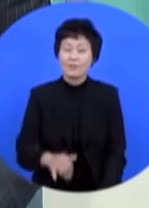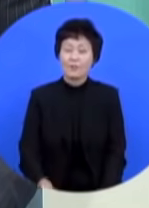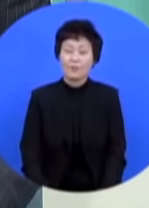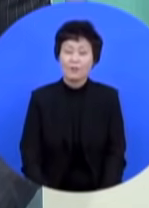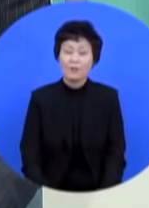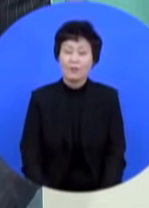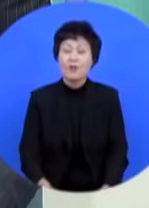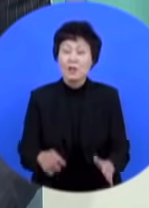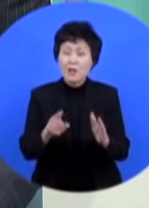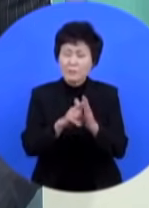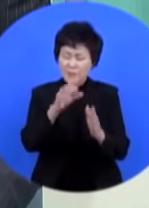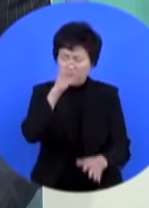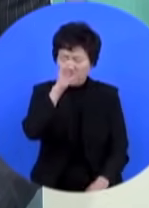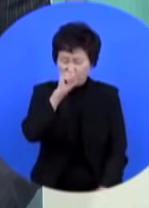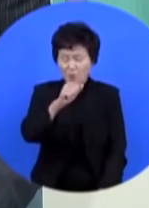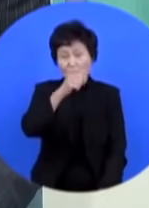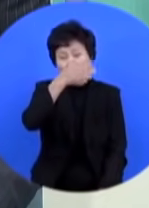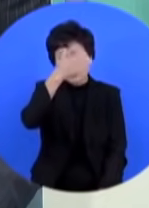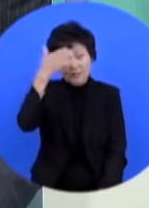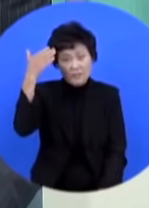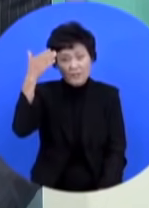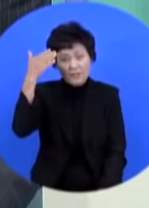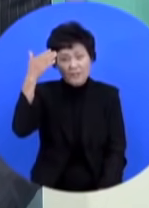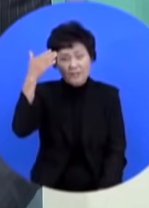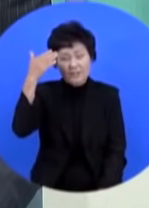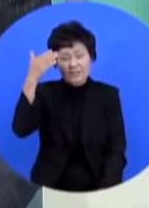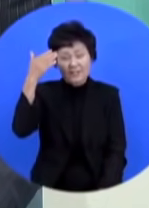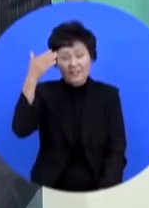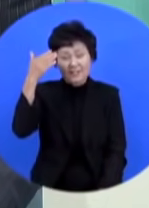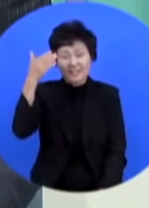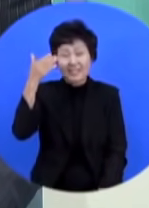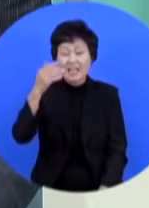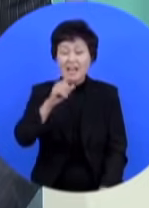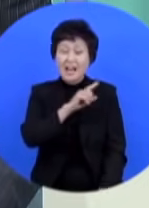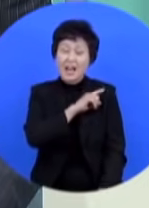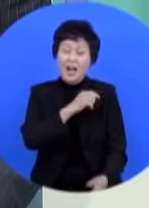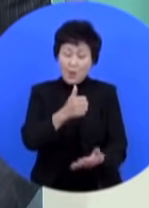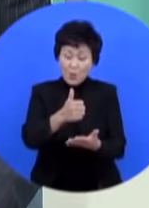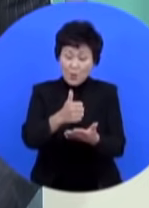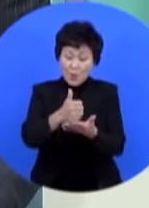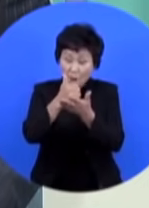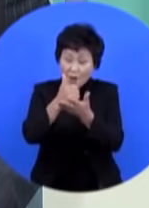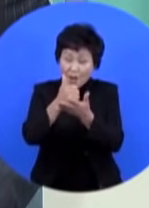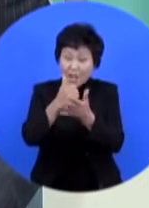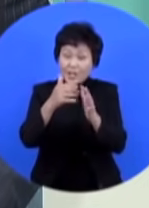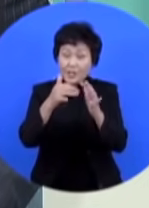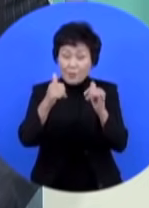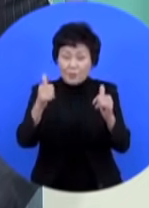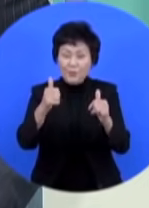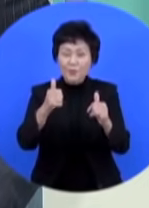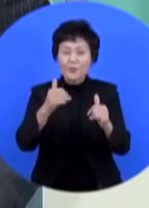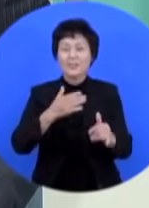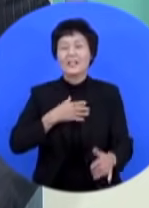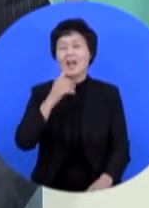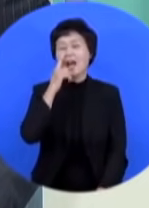그런데 이렇게 믿음 좋은 청년이 가장 존경했던 분이 아버지였다. 이런 얘기가